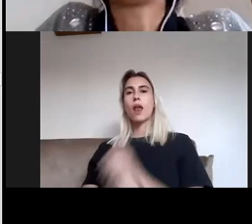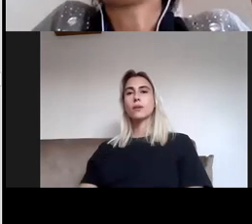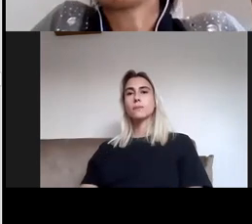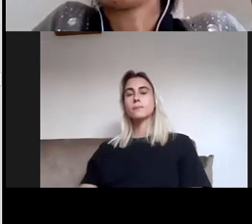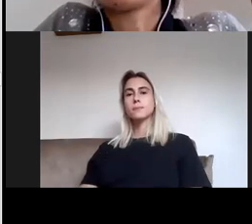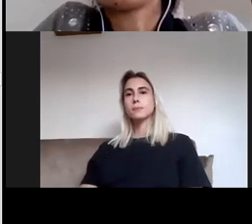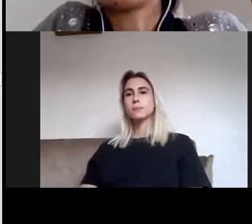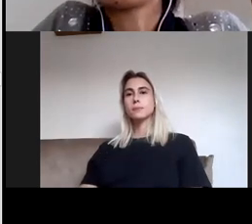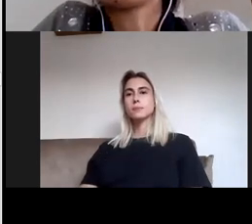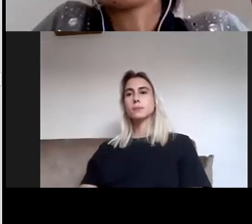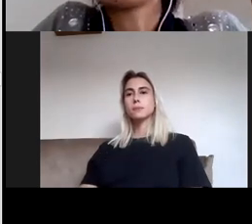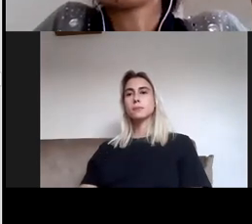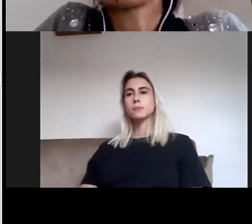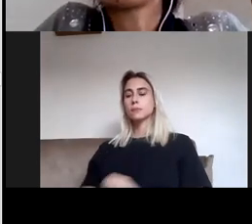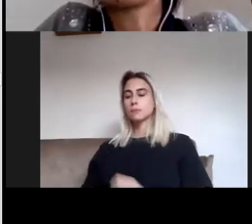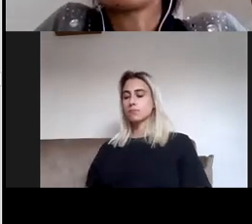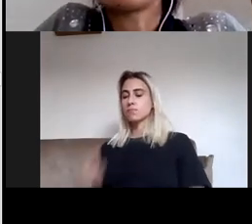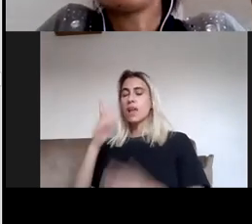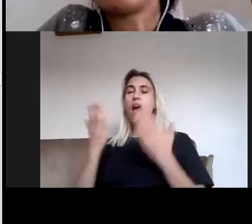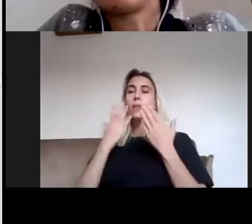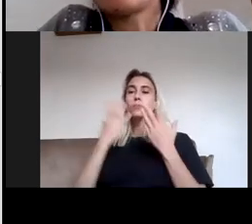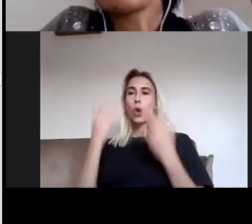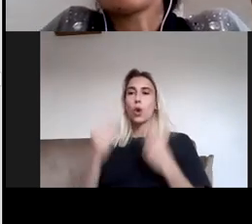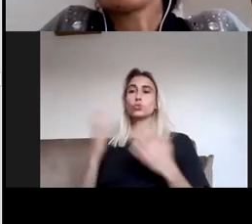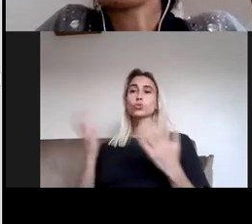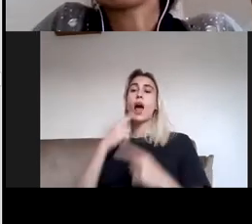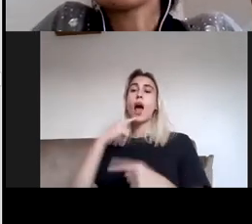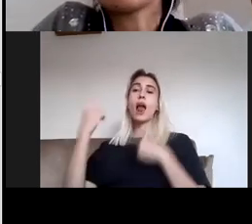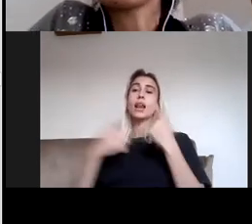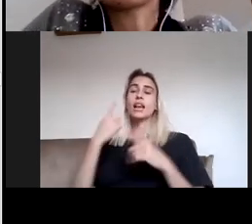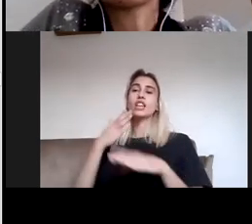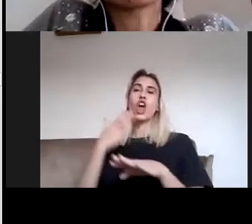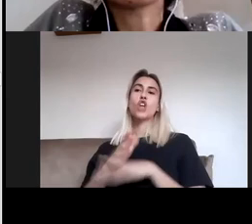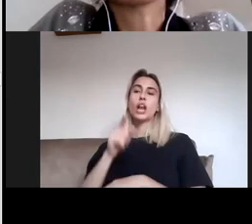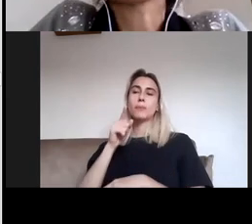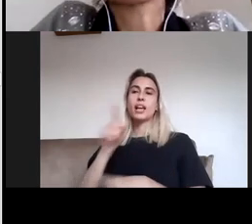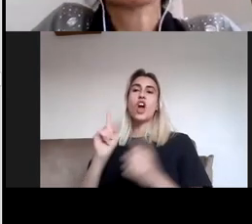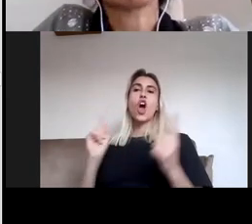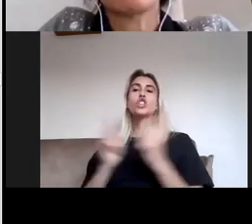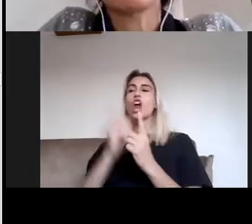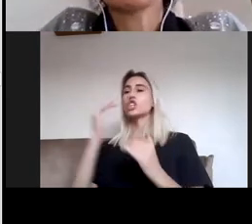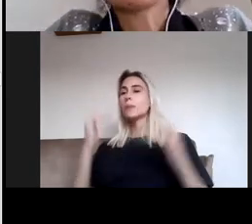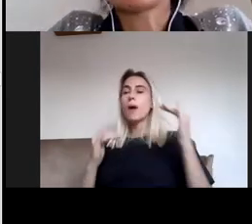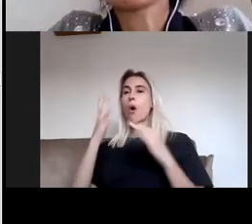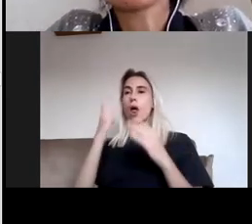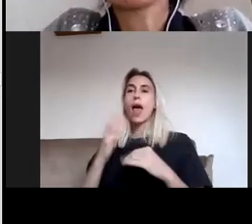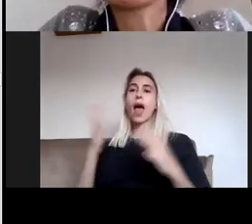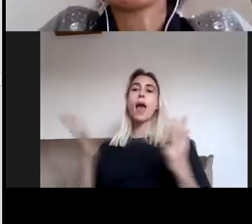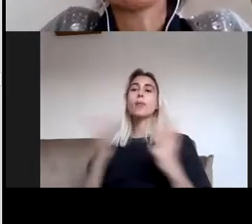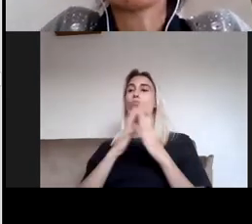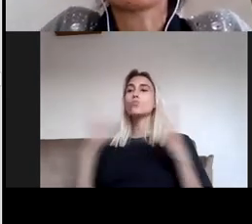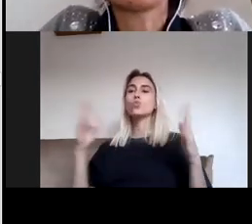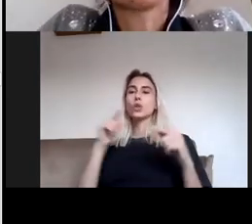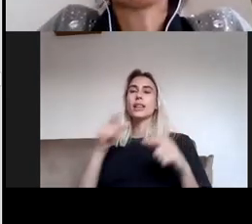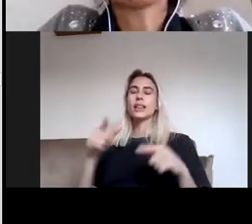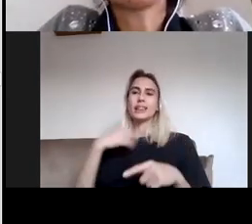yani bir akademisyen olarak çok daha her yıl gerçekleştirilmesi ve karşılaştırma olarak yapılması tabii en büyük arzum, en büyük